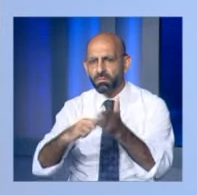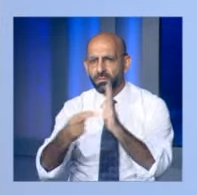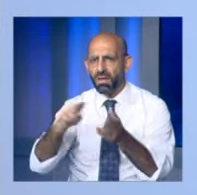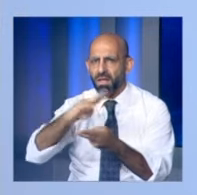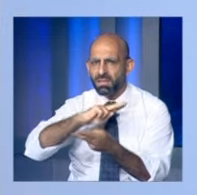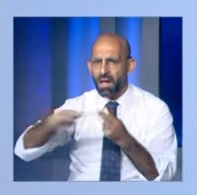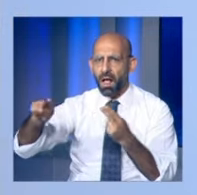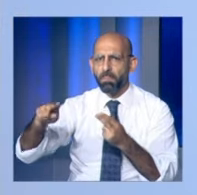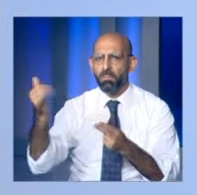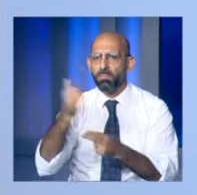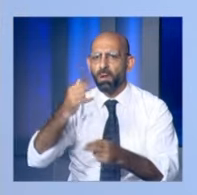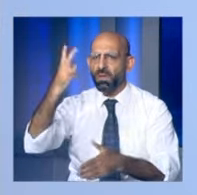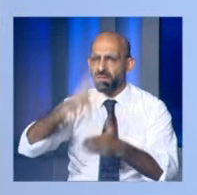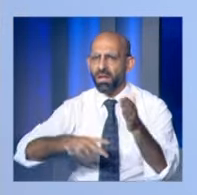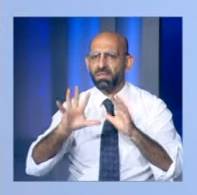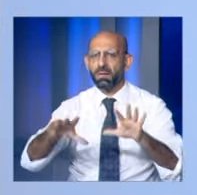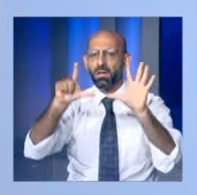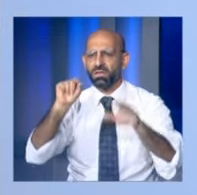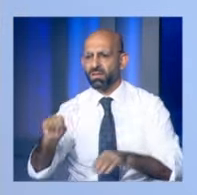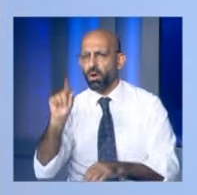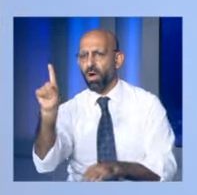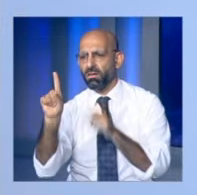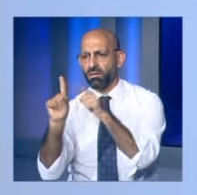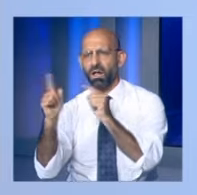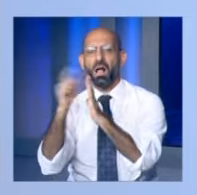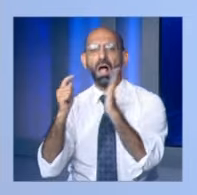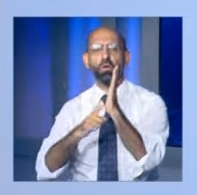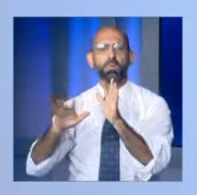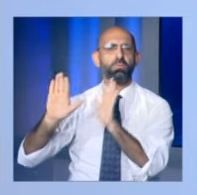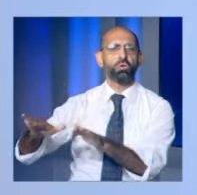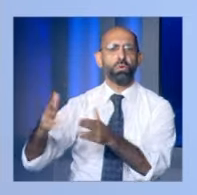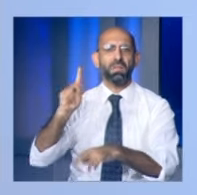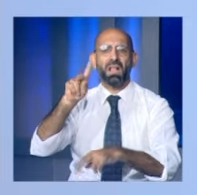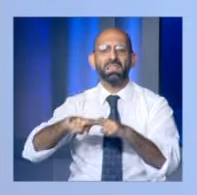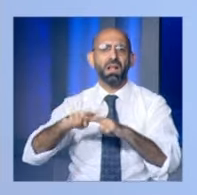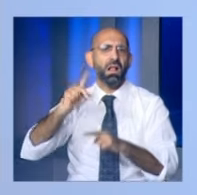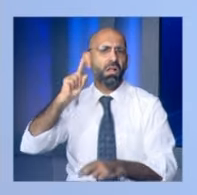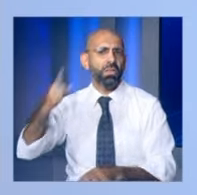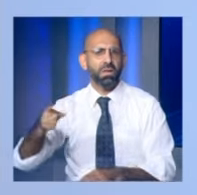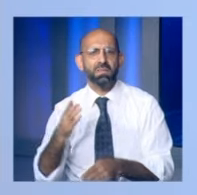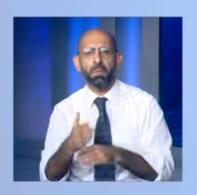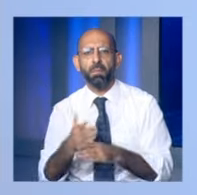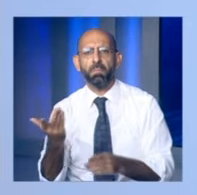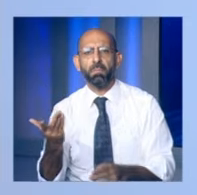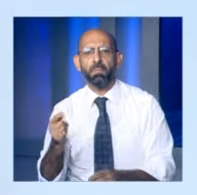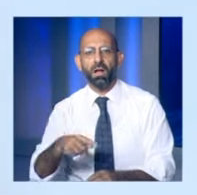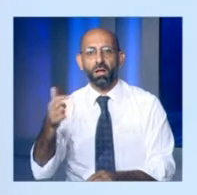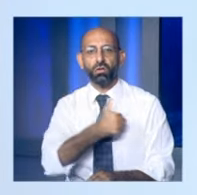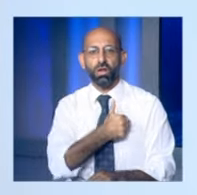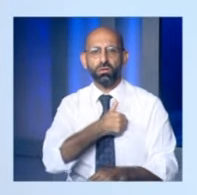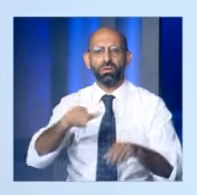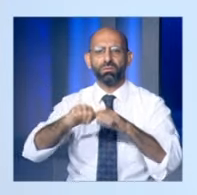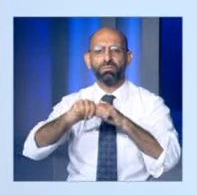عن خطة ترسم دور الجيش في حال توصل إلى اتفاق لتطبيق القرار 1701، وقال الآتي: إن